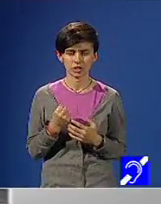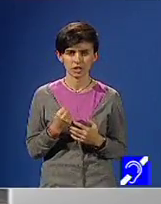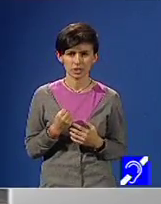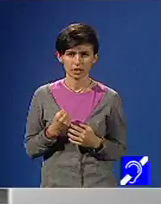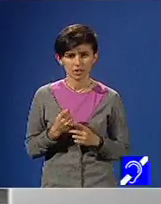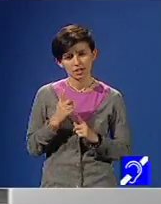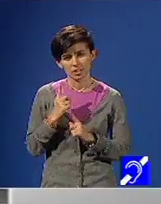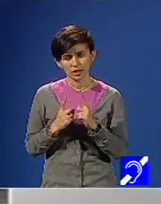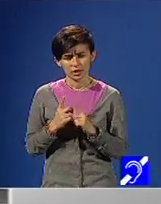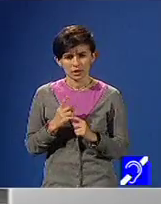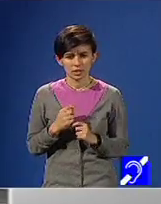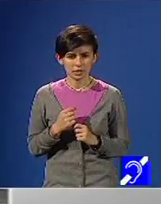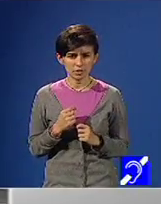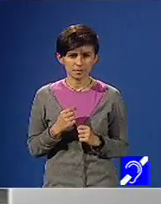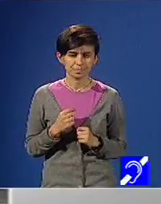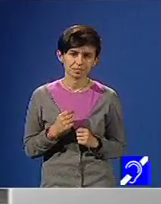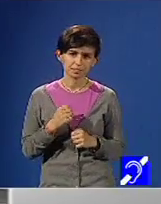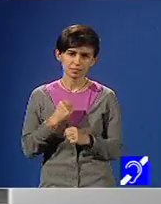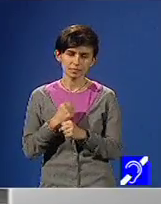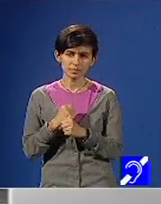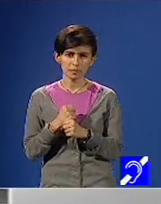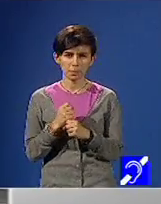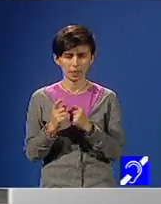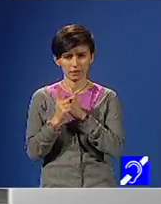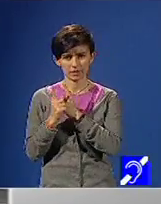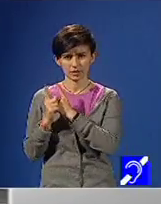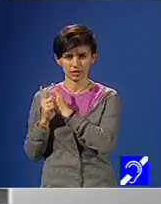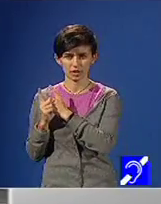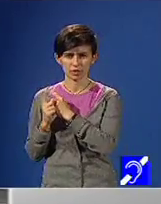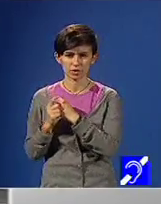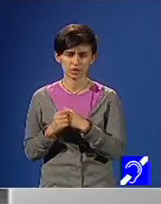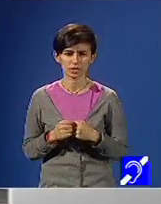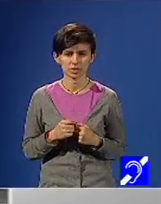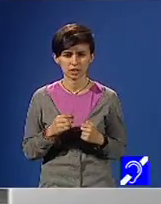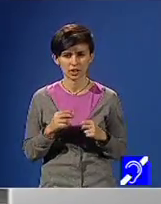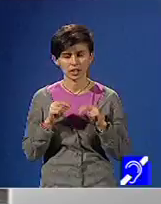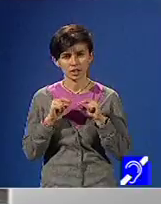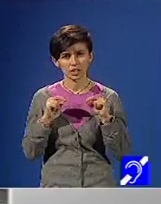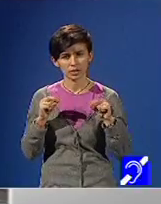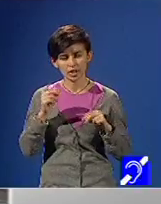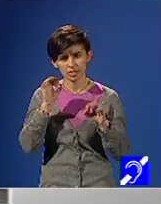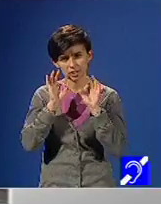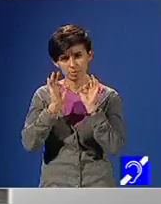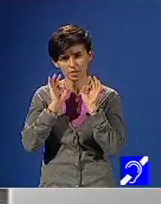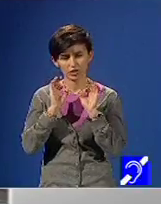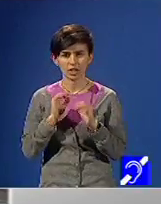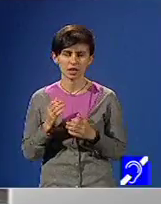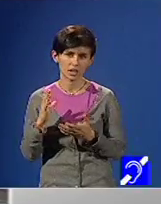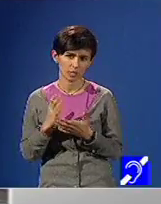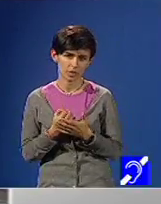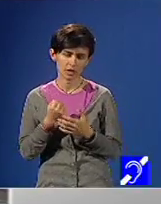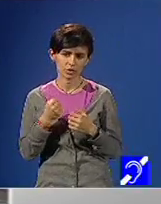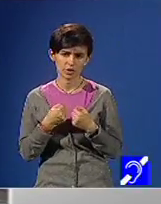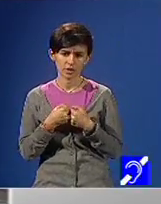ei au reușit să urmeze cursurile învățământului special sau de masă, au reușit să